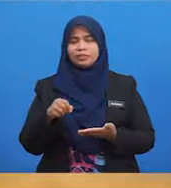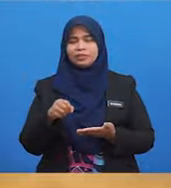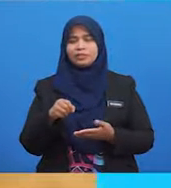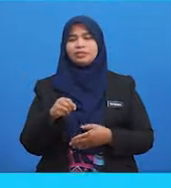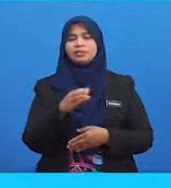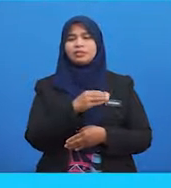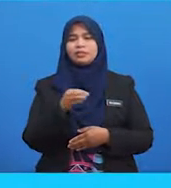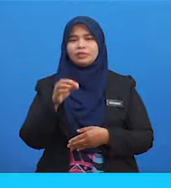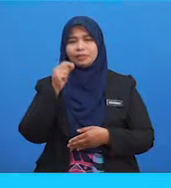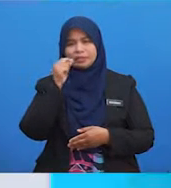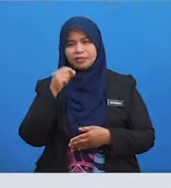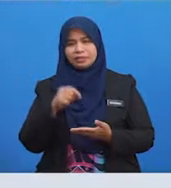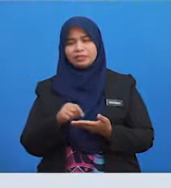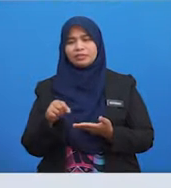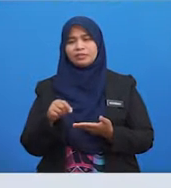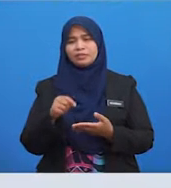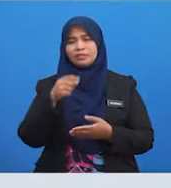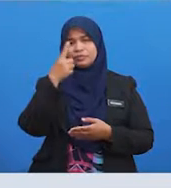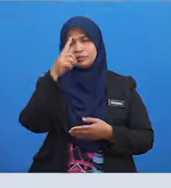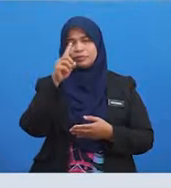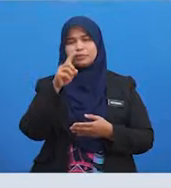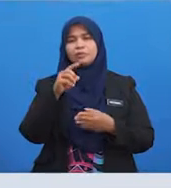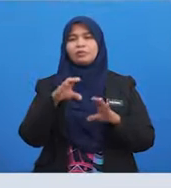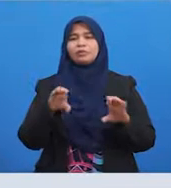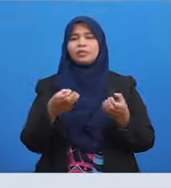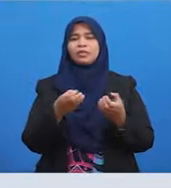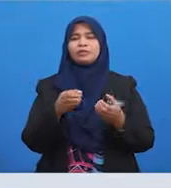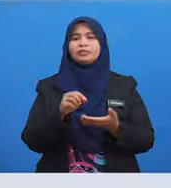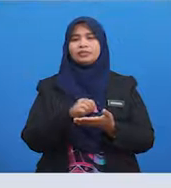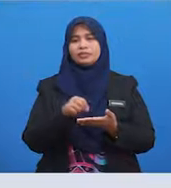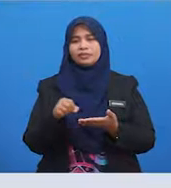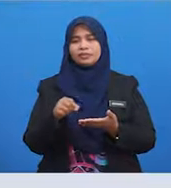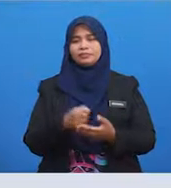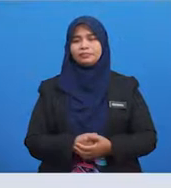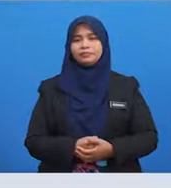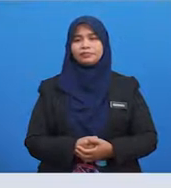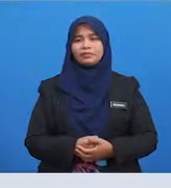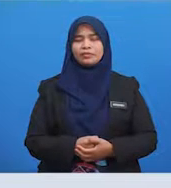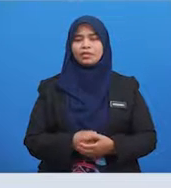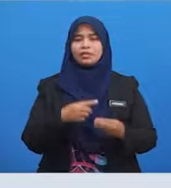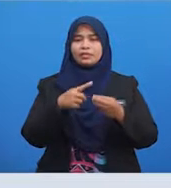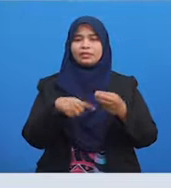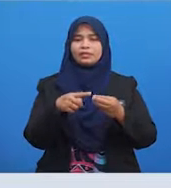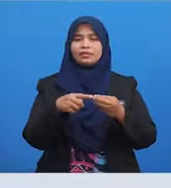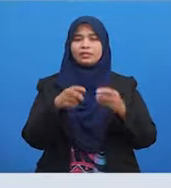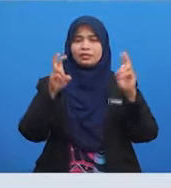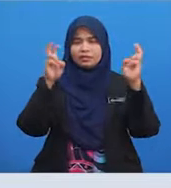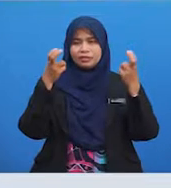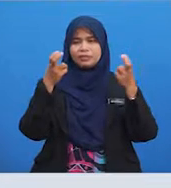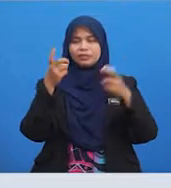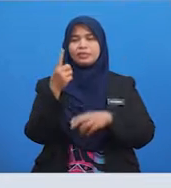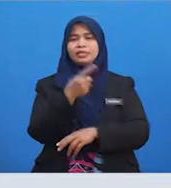dan pensel untuk membuat catatan tentang topik